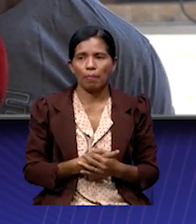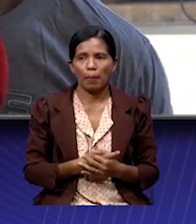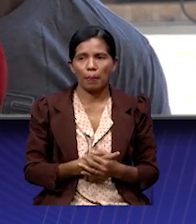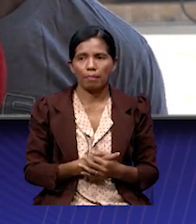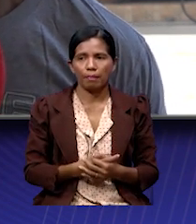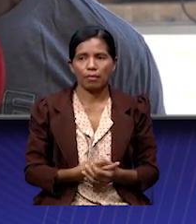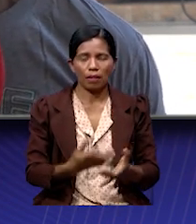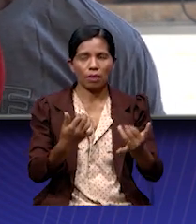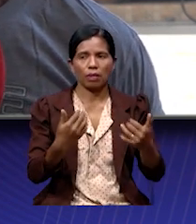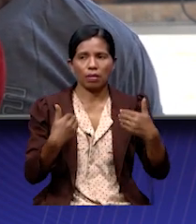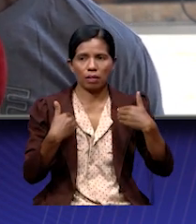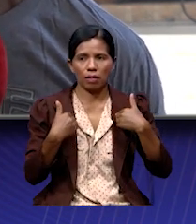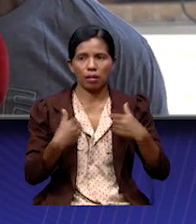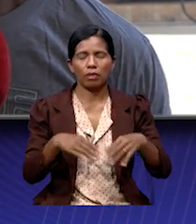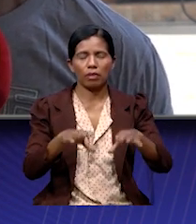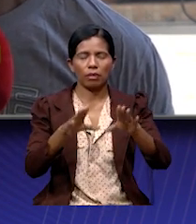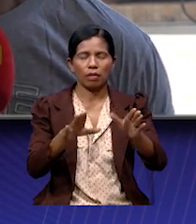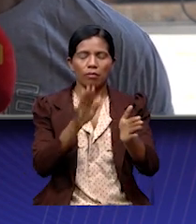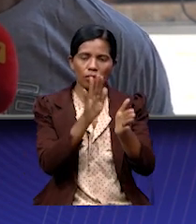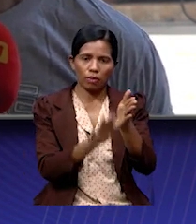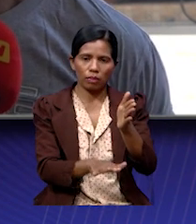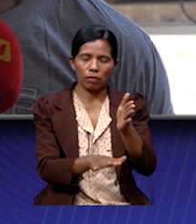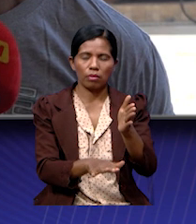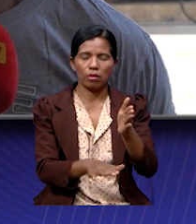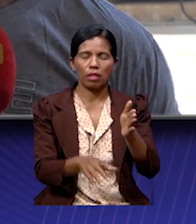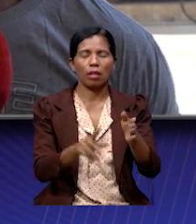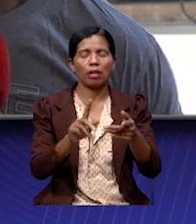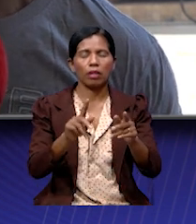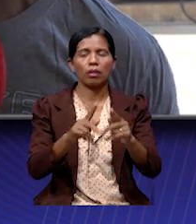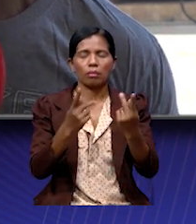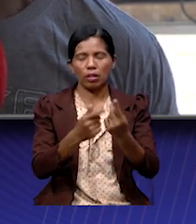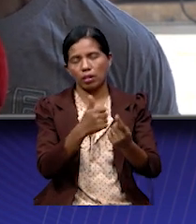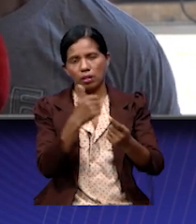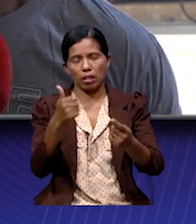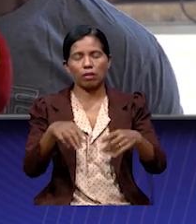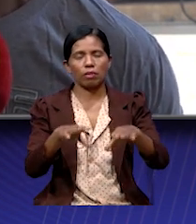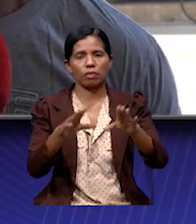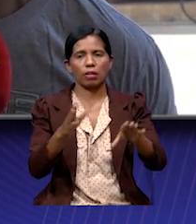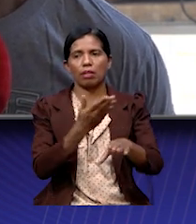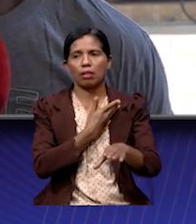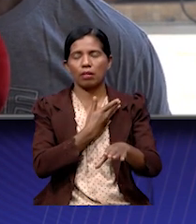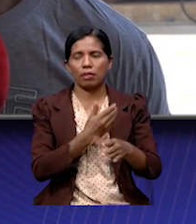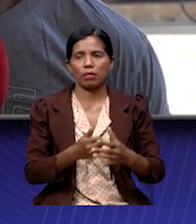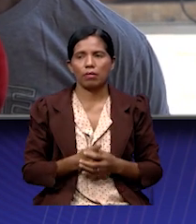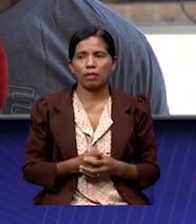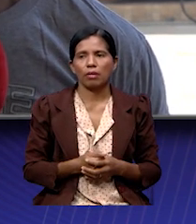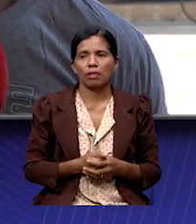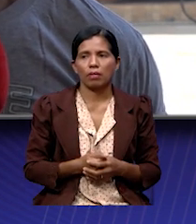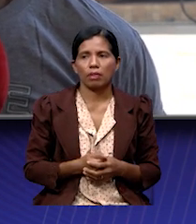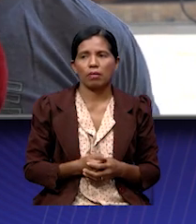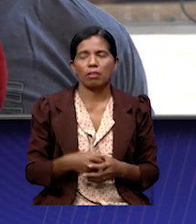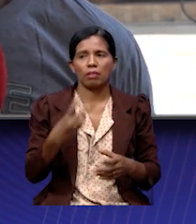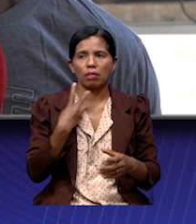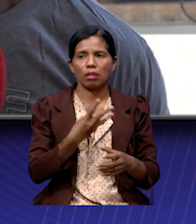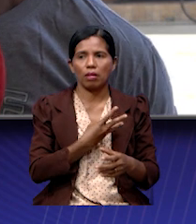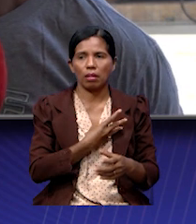kalau ya iya balu faham baratu litiya, so, tapi cerah hari, silaran mama ini tapi cerah hari emos kalau, nabi kami emos,